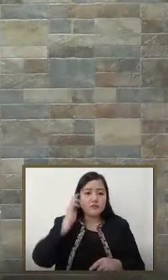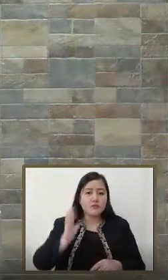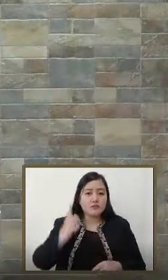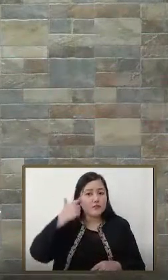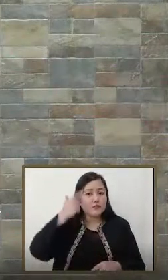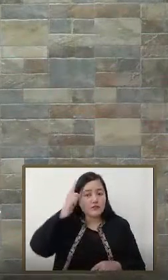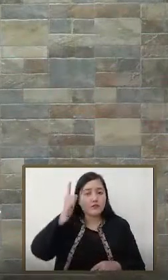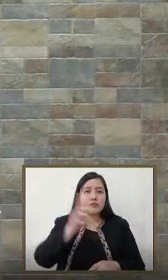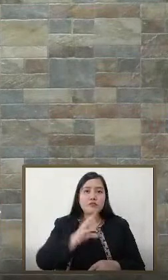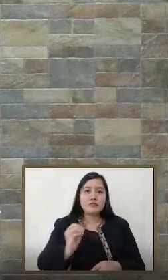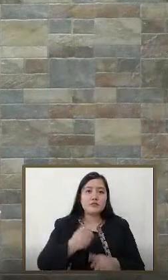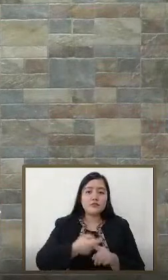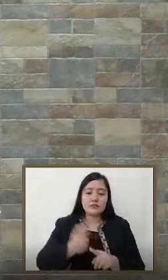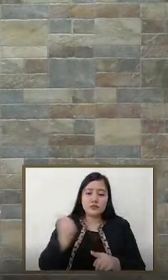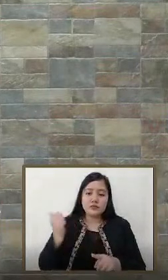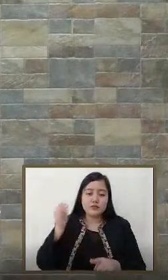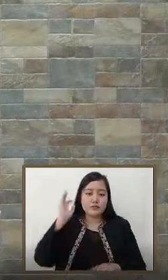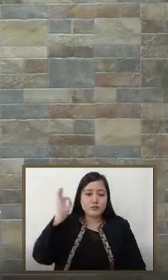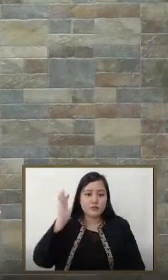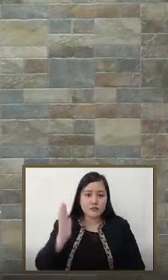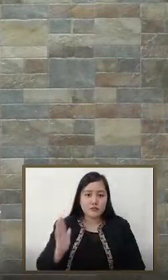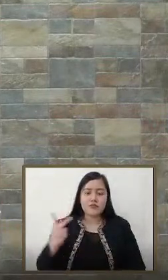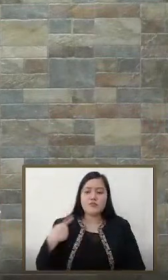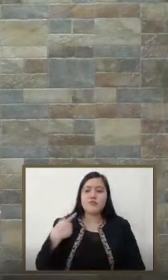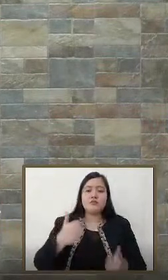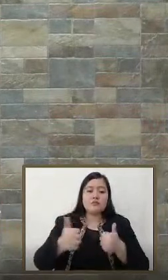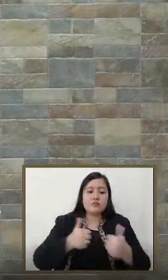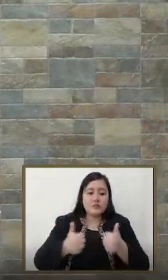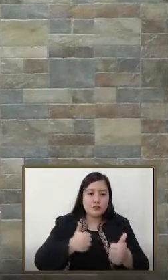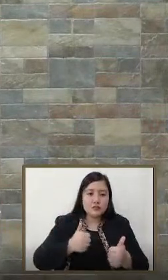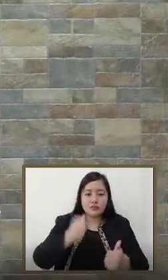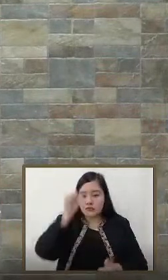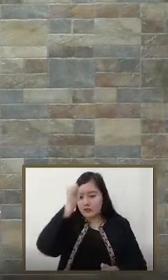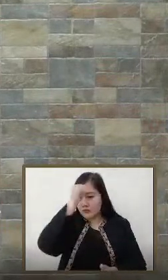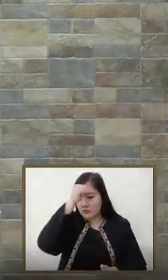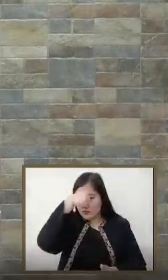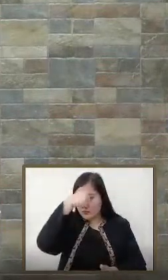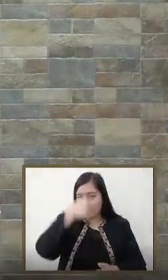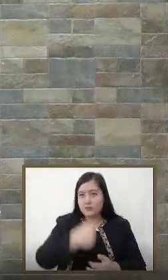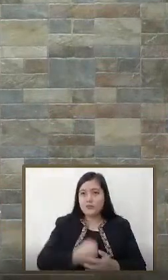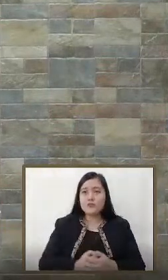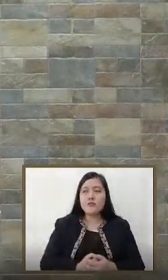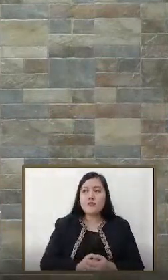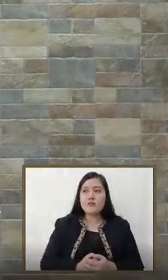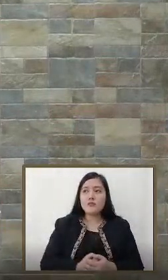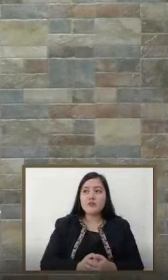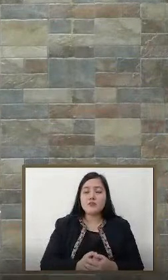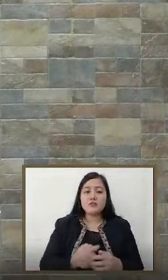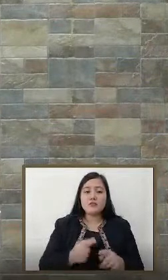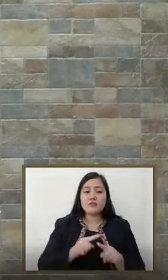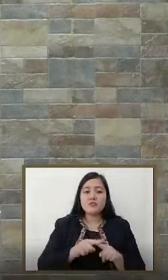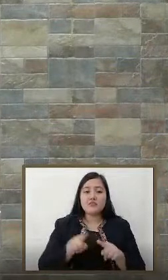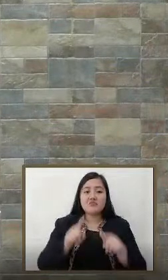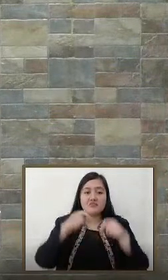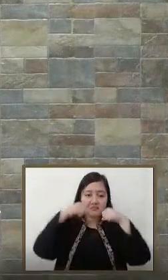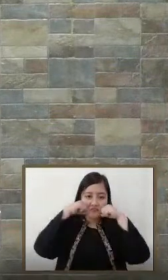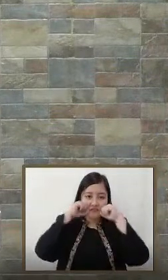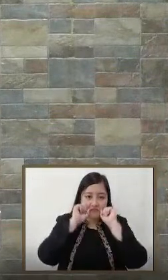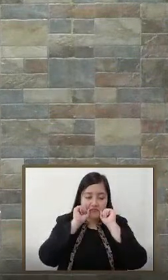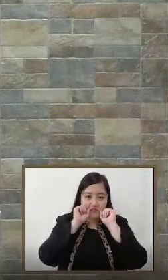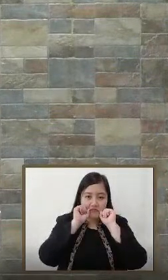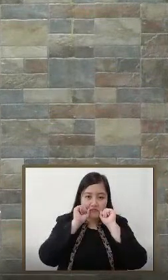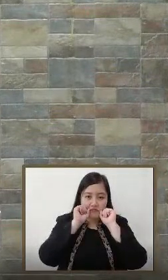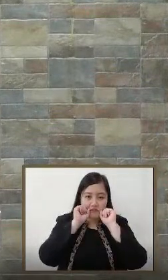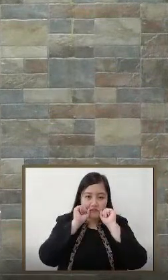yung mga challenge sa atin to remind sa bawat isa. But, sad to say, this